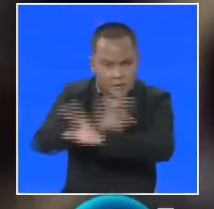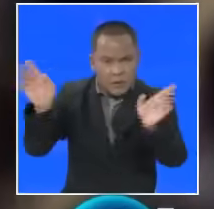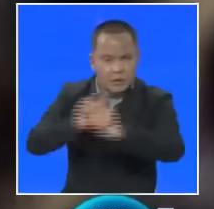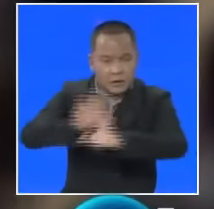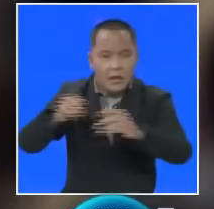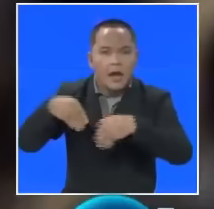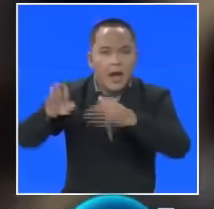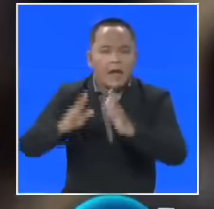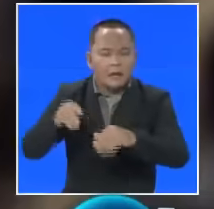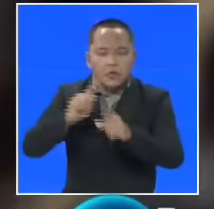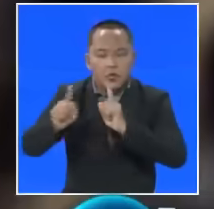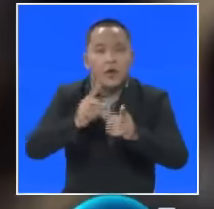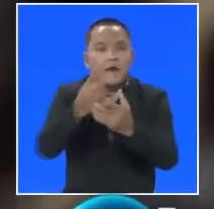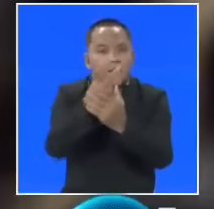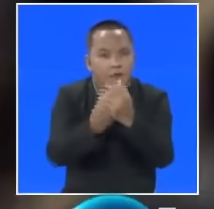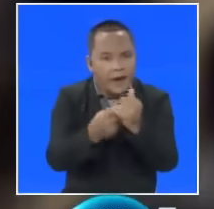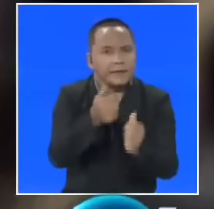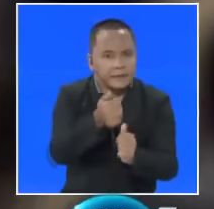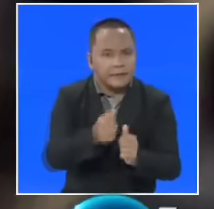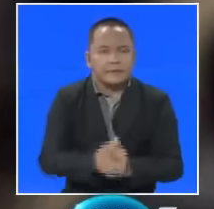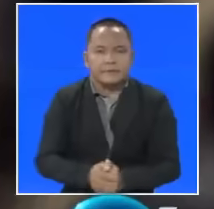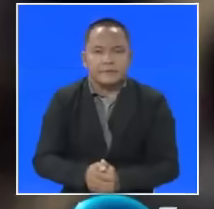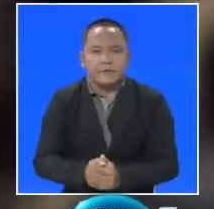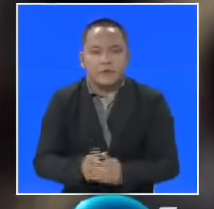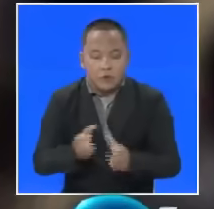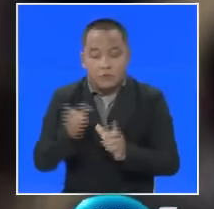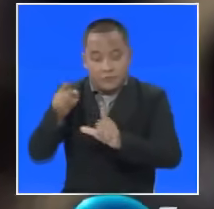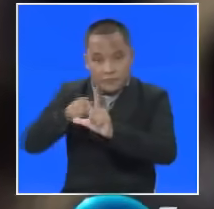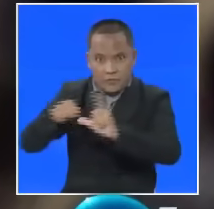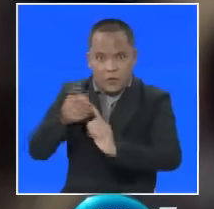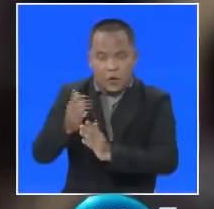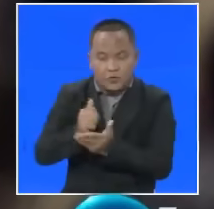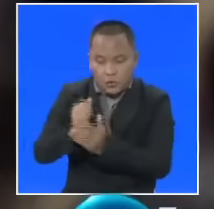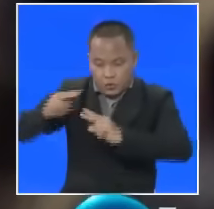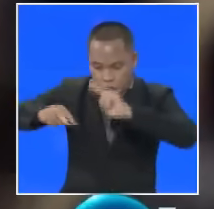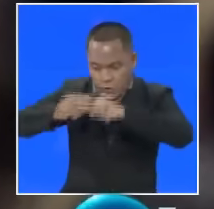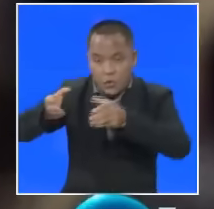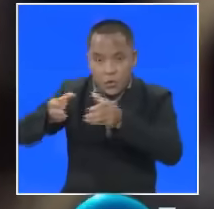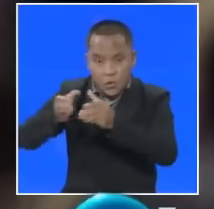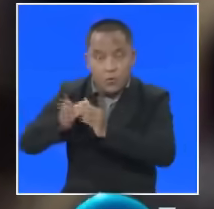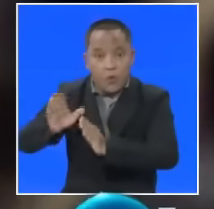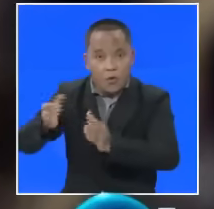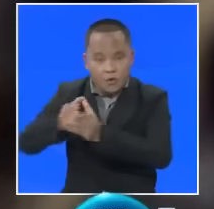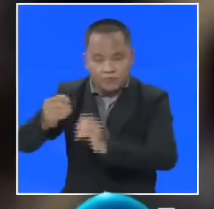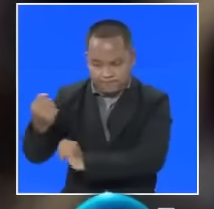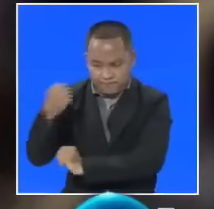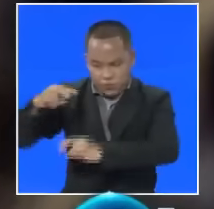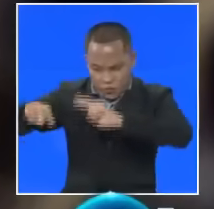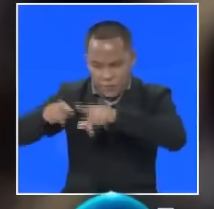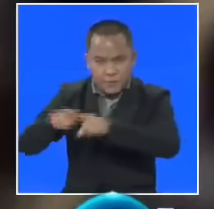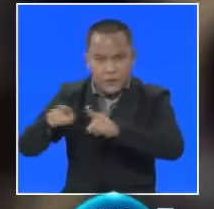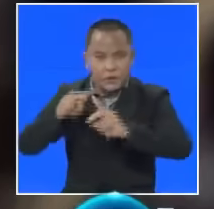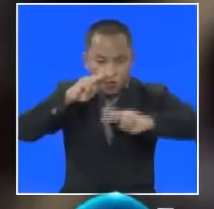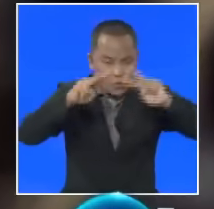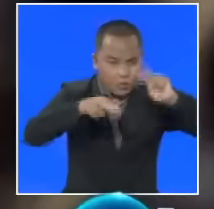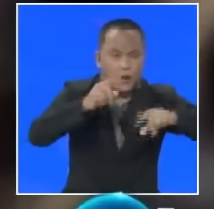านปล่อยให้เขาไปเคลียร์กับภรรยาดีไหมคะส่วนพรรคก้าวไกลขอช่วยตรวจสอบทีมงานของตัวเองให้เข้มข้นเหมือนกันกับที่ตรว